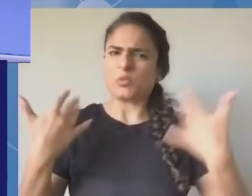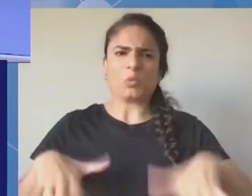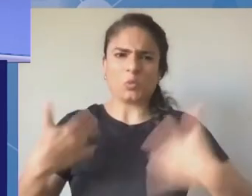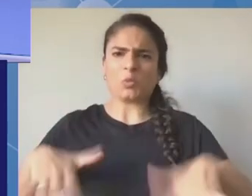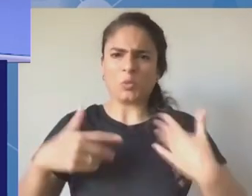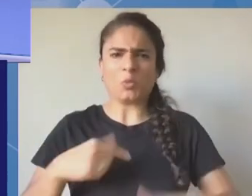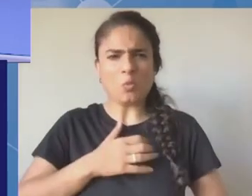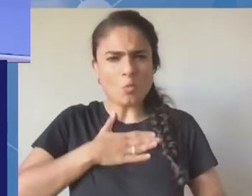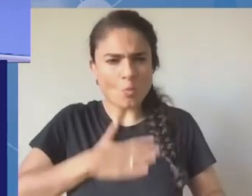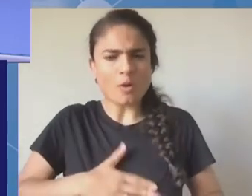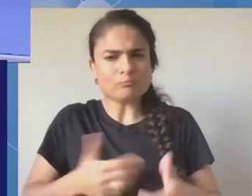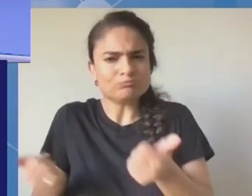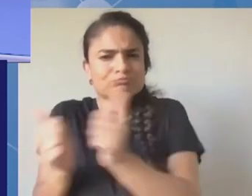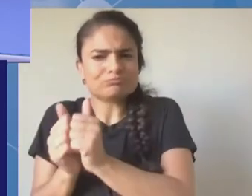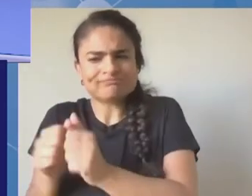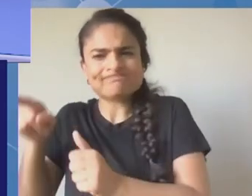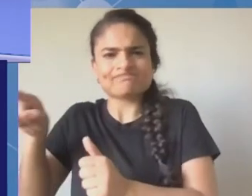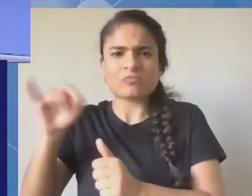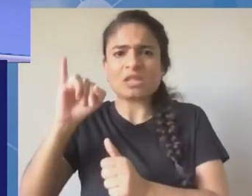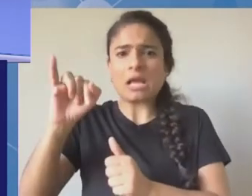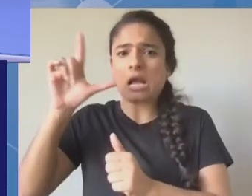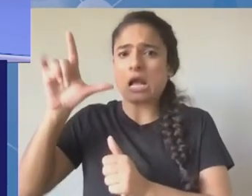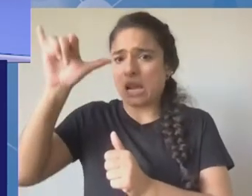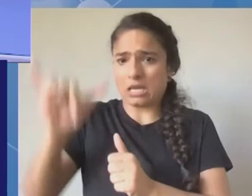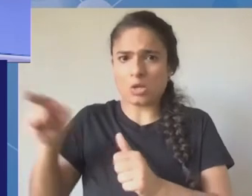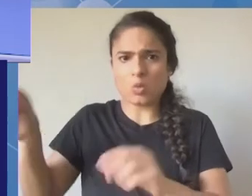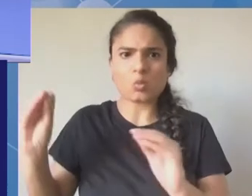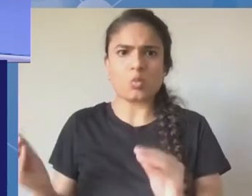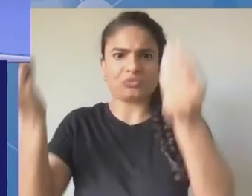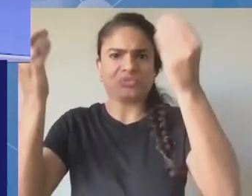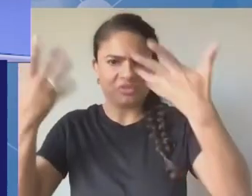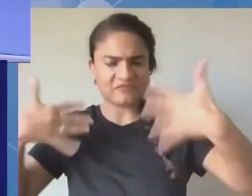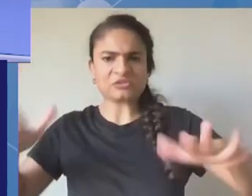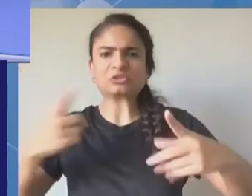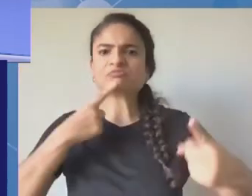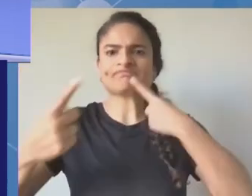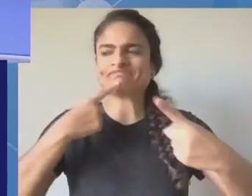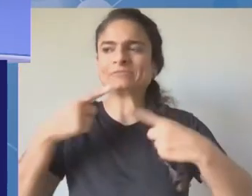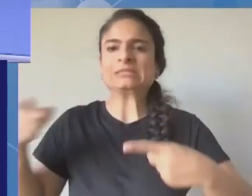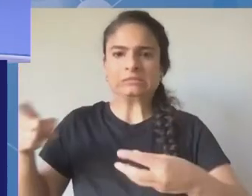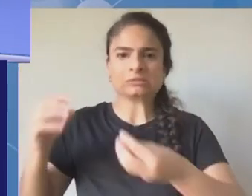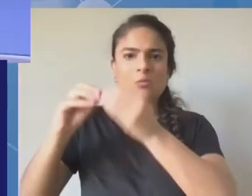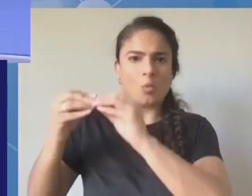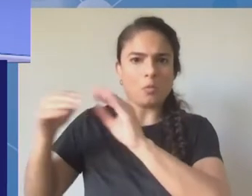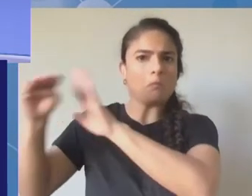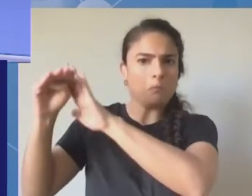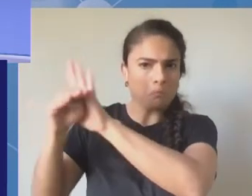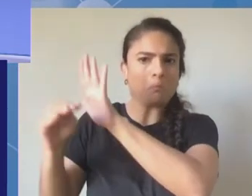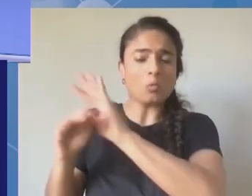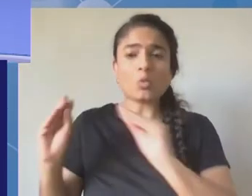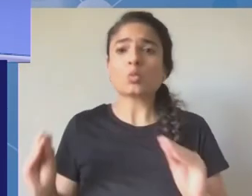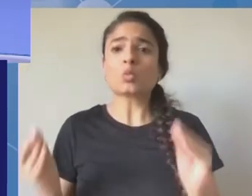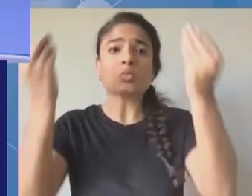利的主办。当然也有一些很多的挑战是牵涉到这